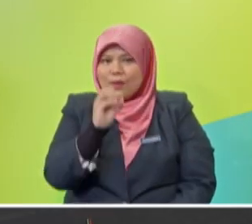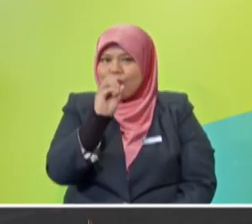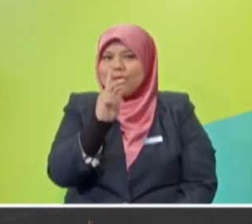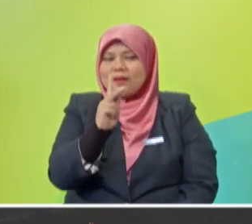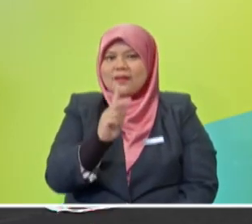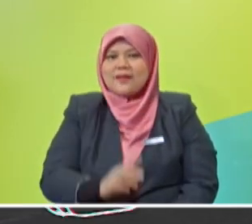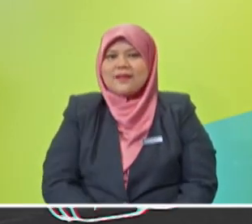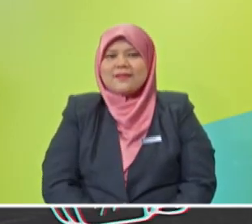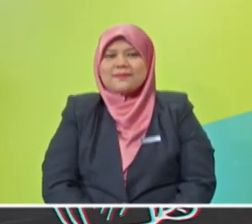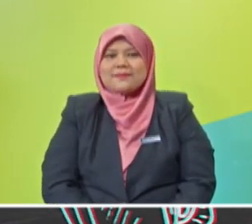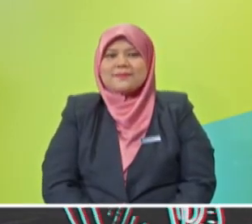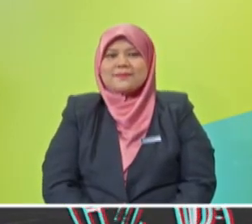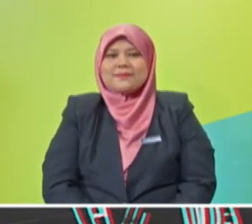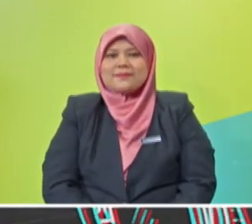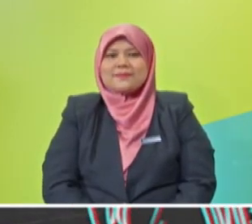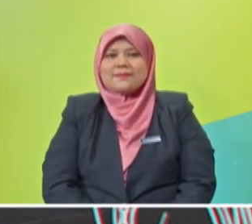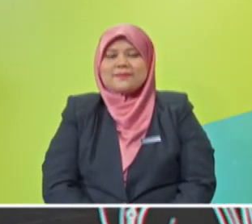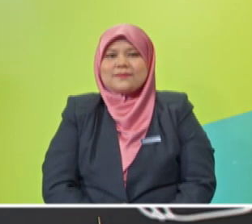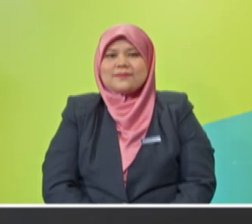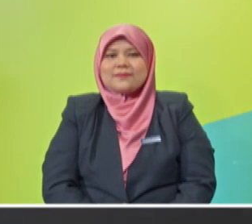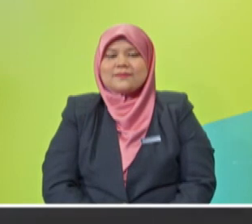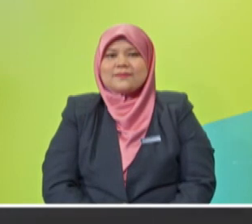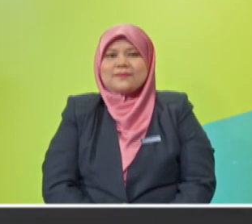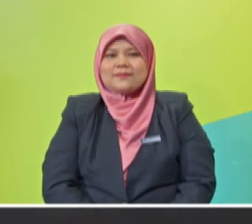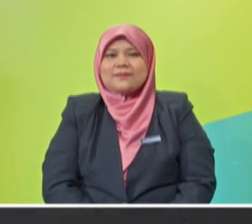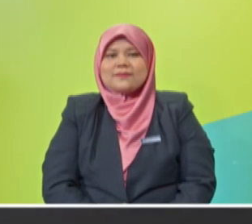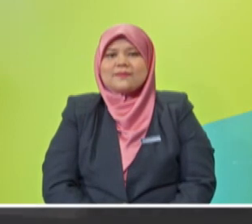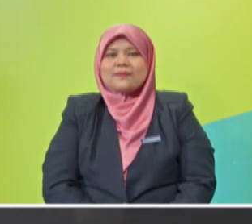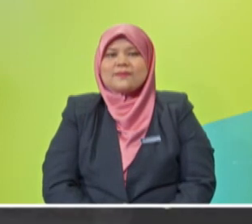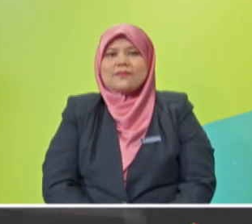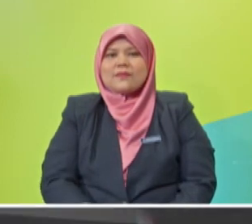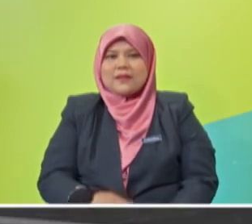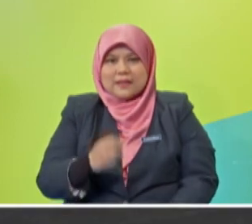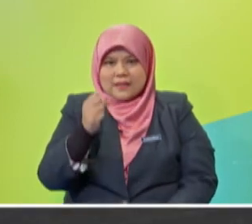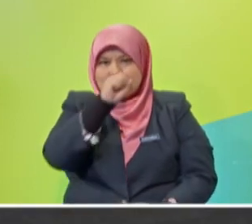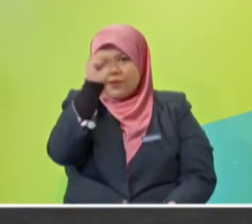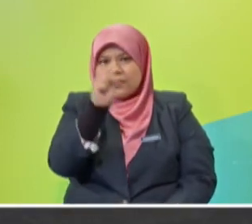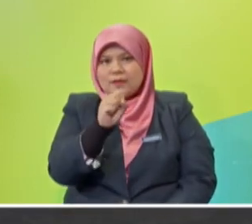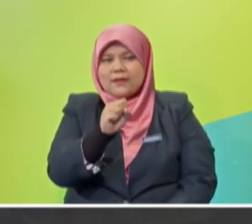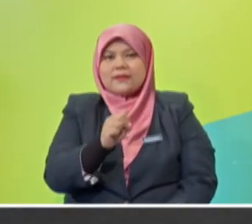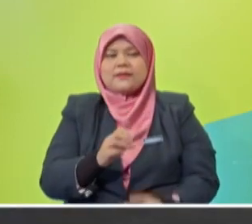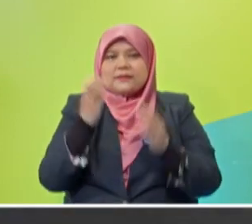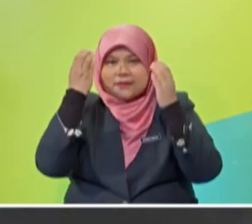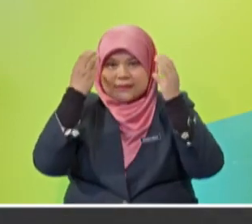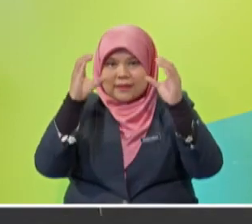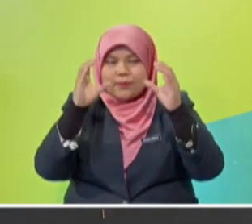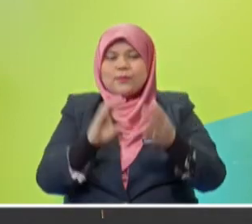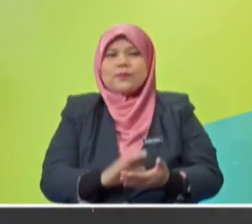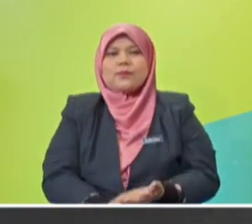sekolah pun dah angguk-angguk tu, maknanya dah bersedia. Okey, baiklah kita akan teruskan dengan soalan kita. Okey,